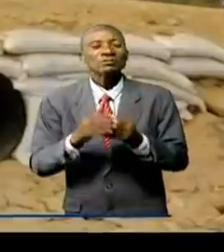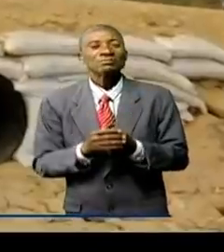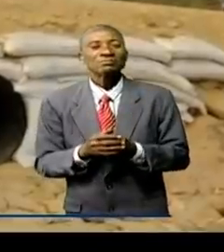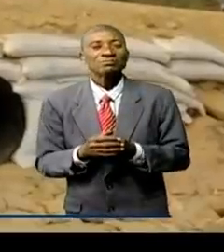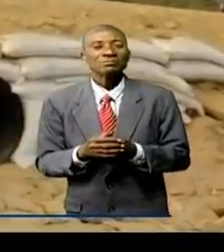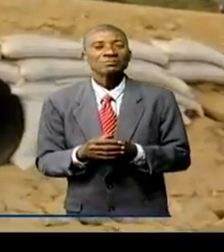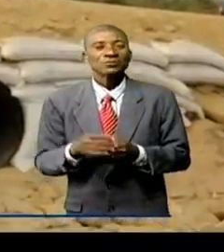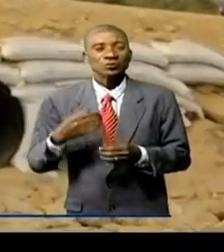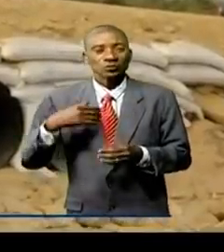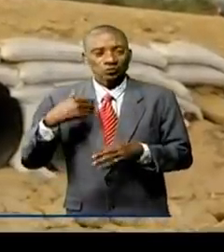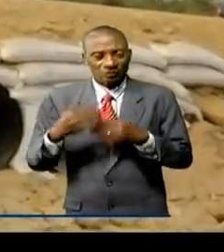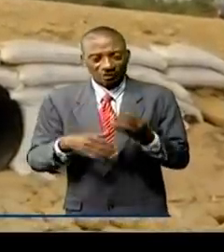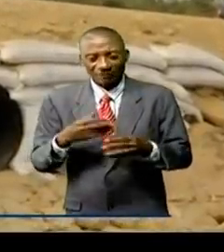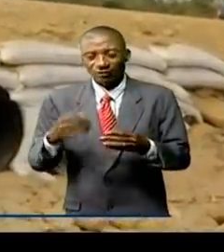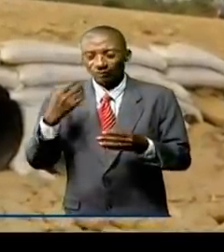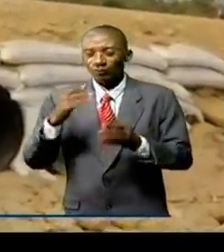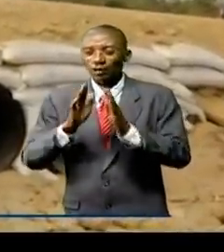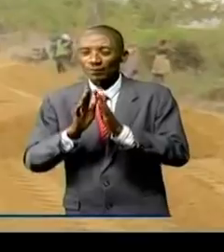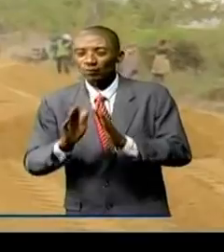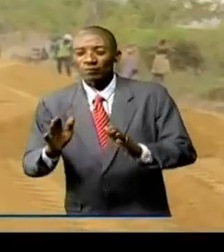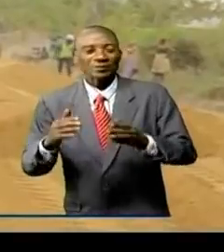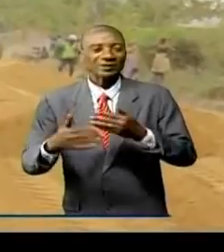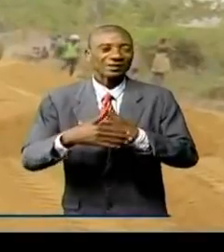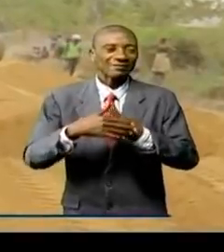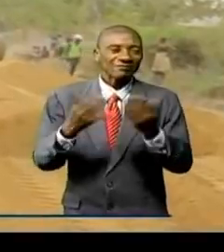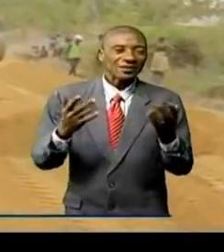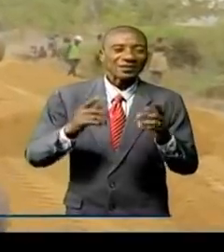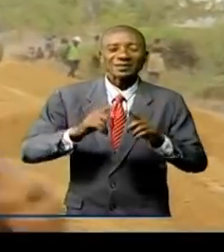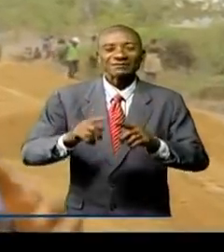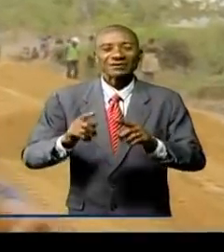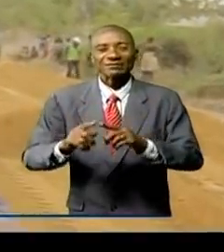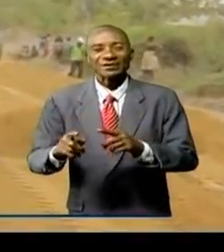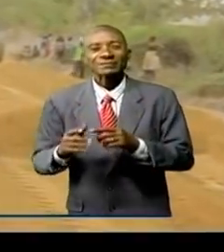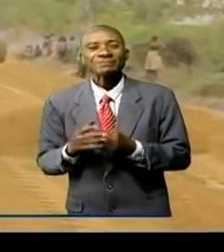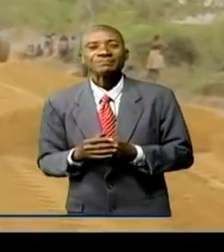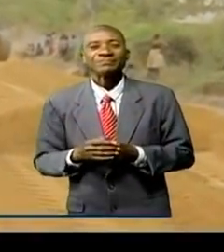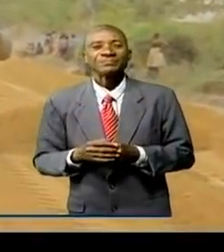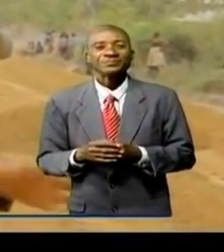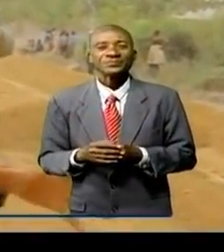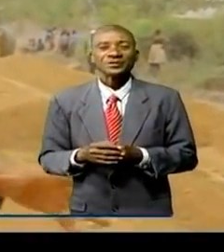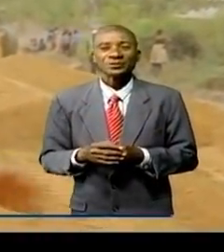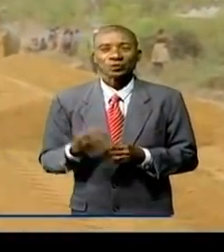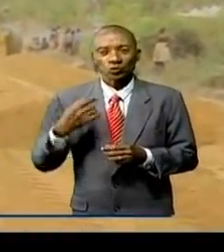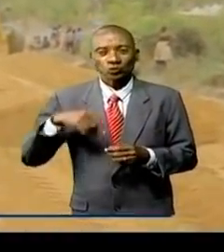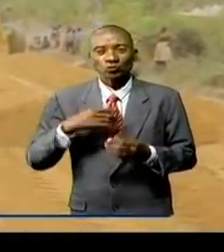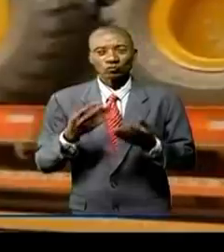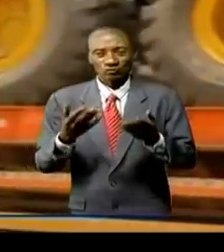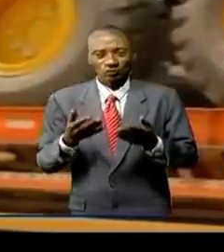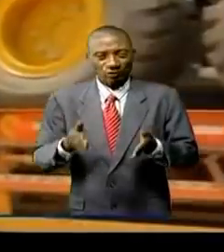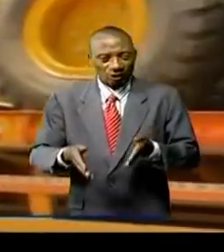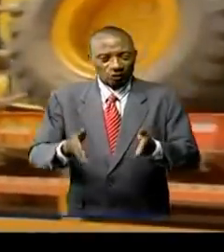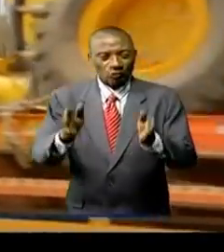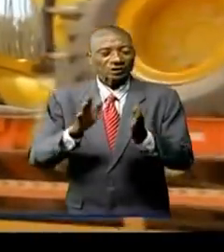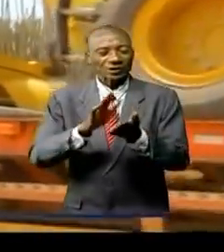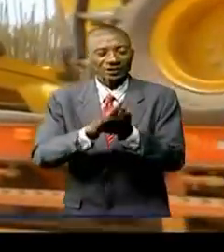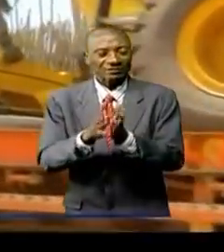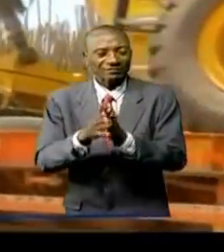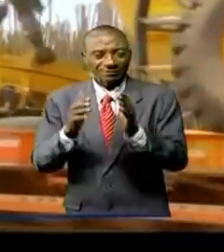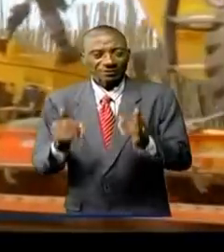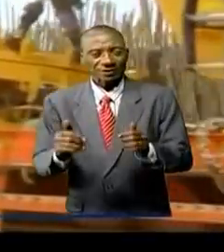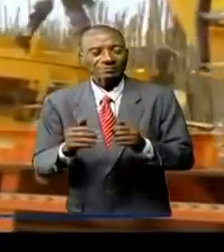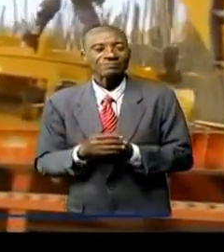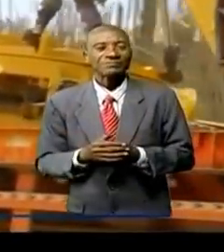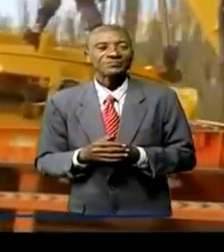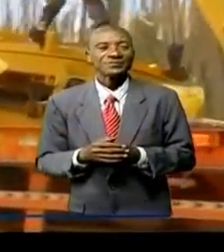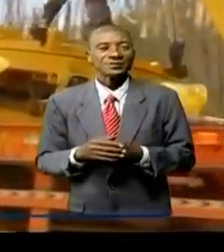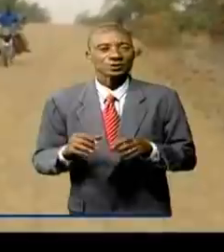l'assainissement, nous posons des disques. Nous sommes en train donc de déblayer et de recharger la route et en même temps de l'élargir. Le travail exécuté par la